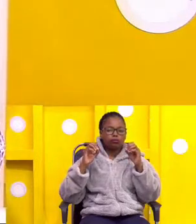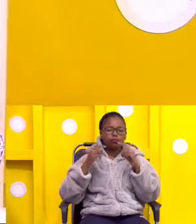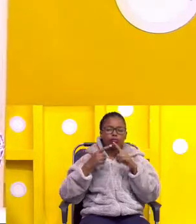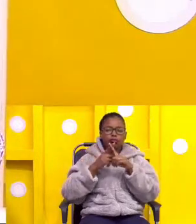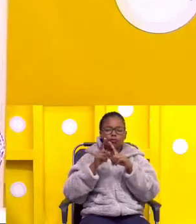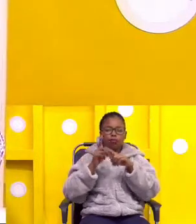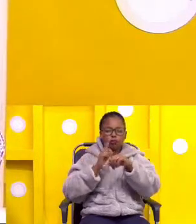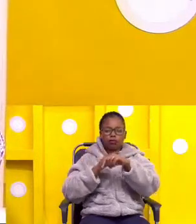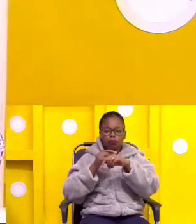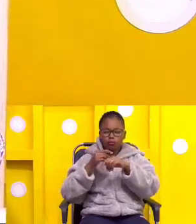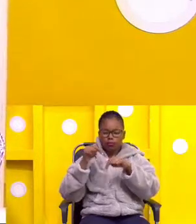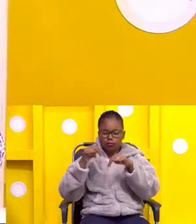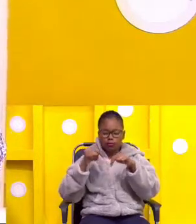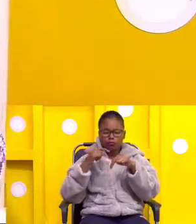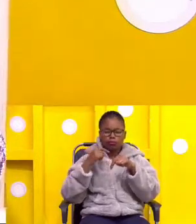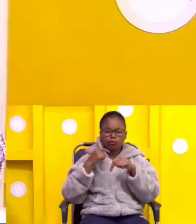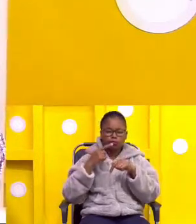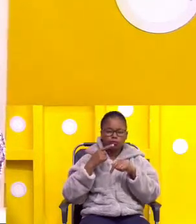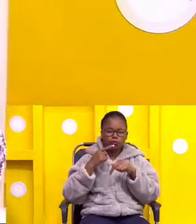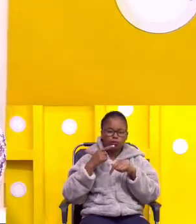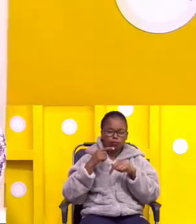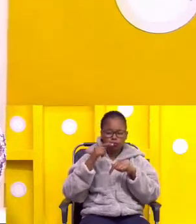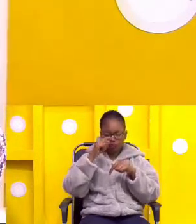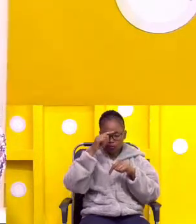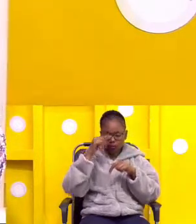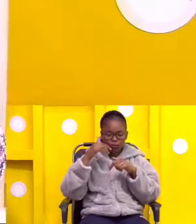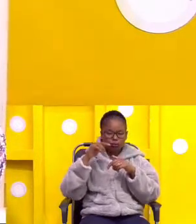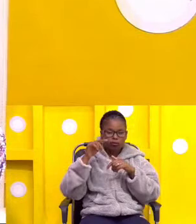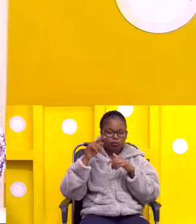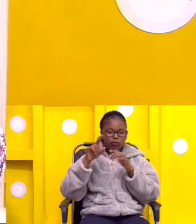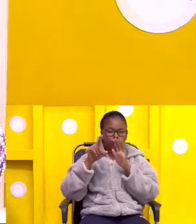John, todokora weruwea.